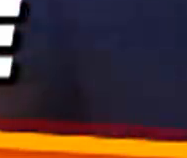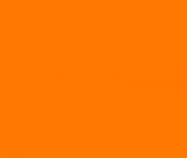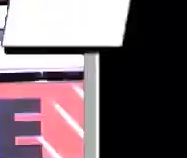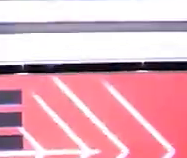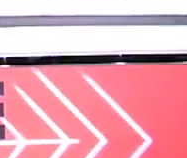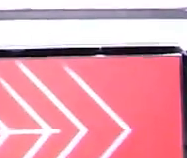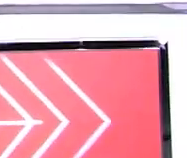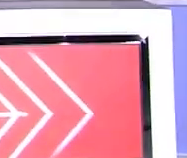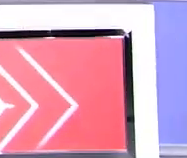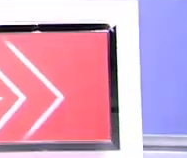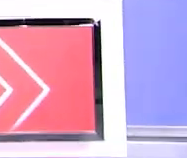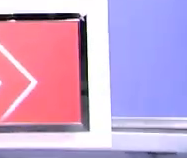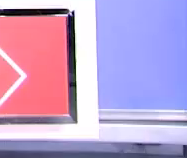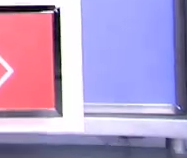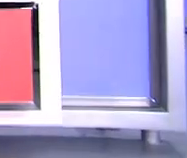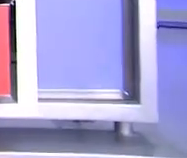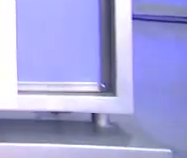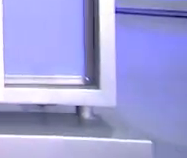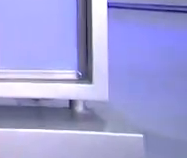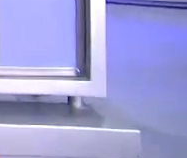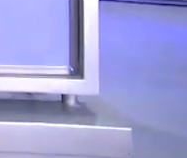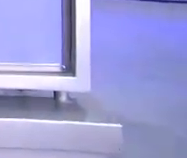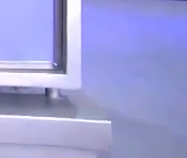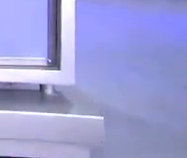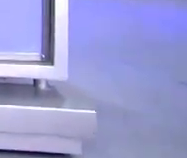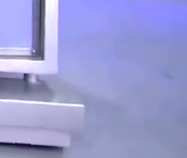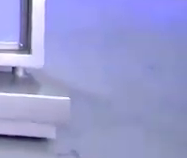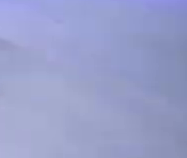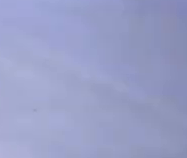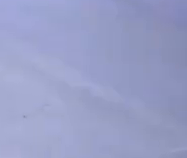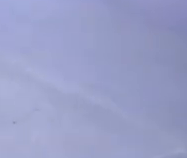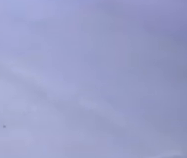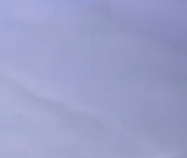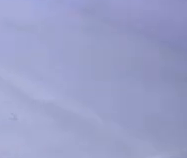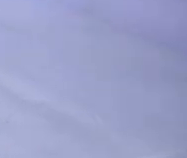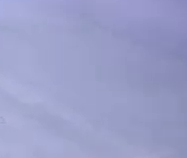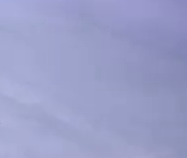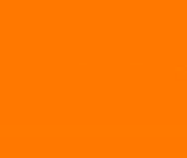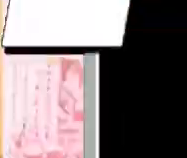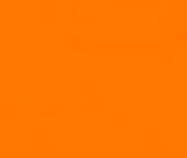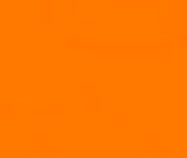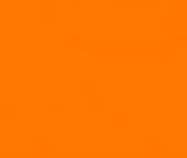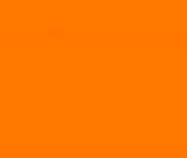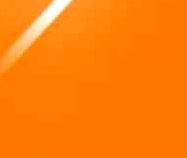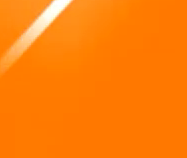Pokwang. Tuloy-tuloy pa rin ang makabuluhang balitaan sa pagbabalik ng Frontline Pilipinas.